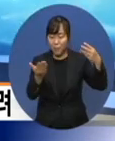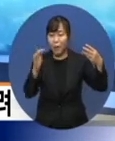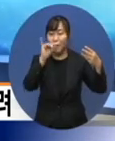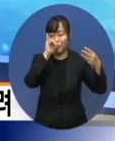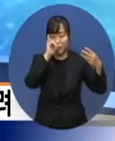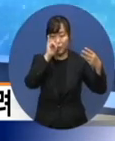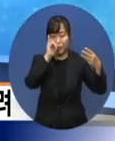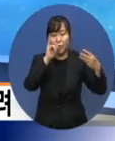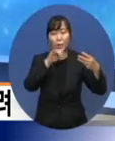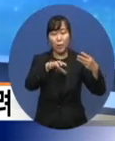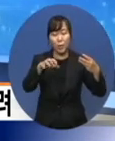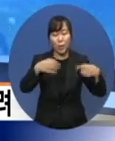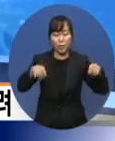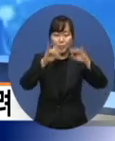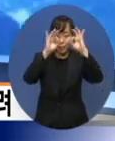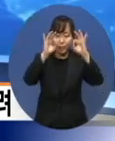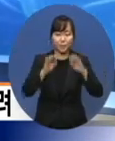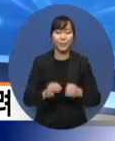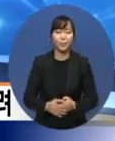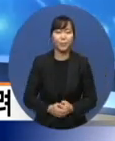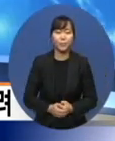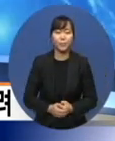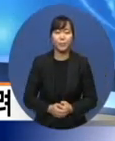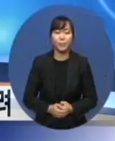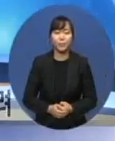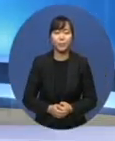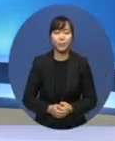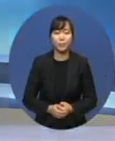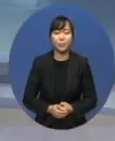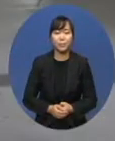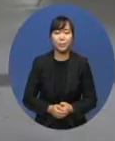출품됐는데요. 현장에 이소영 기자가 다녀왔습니다.